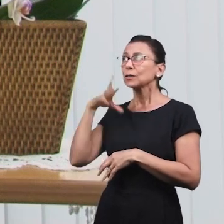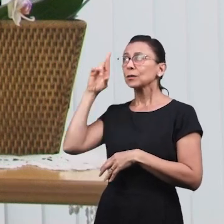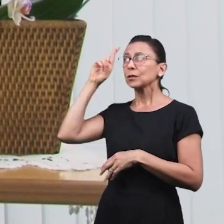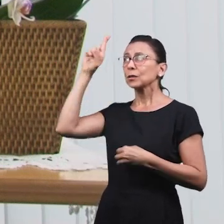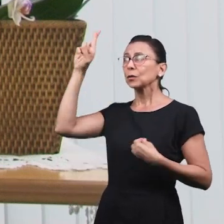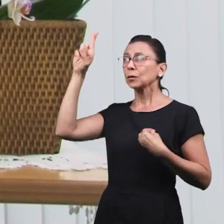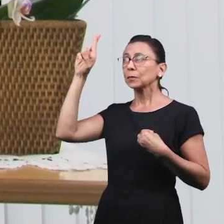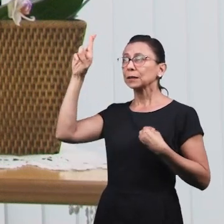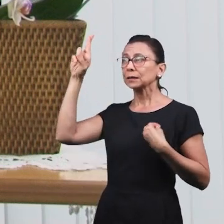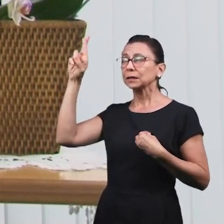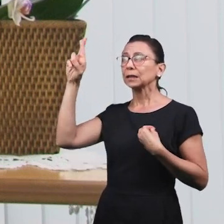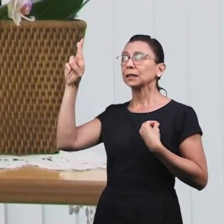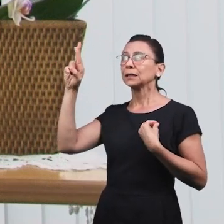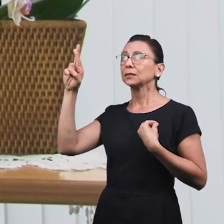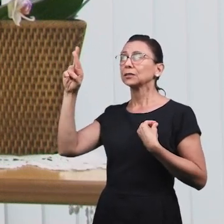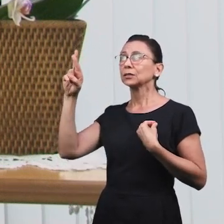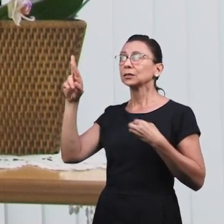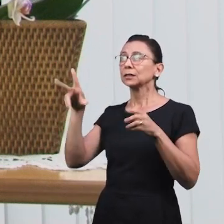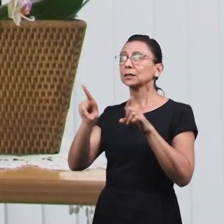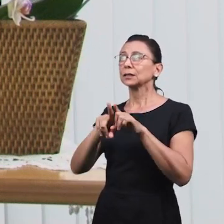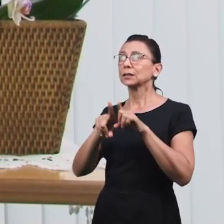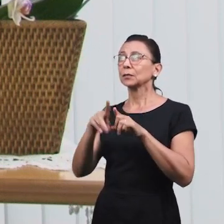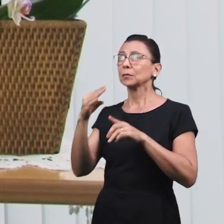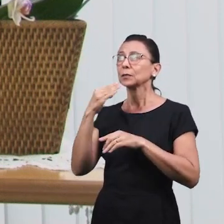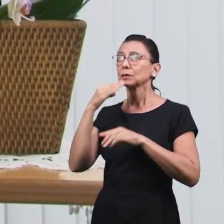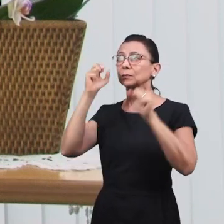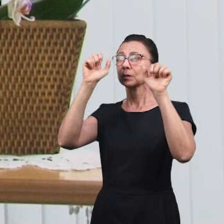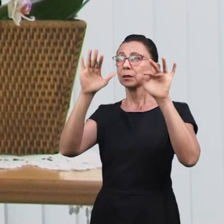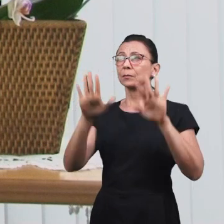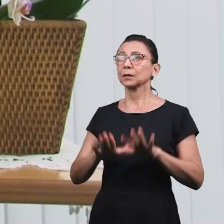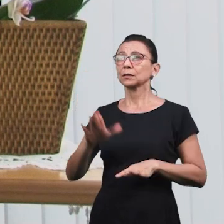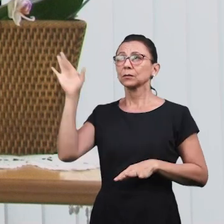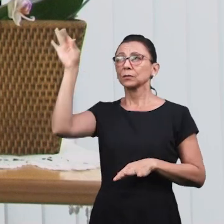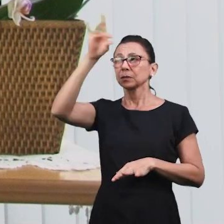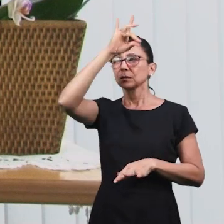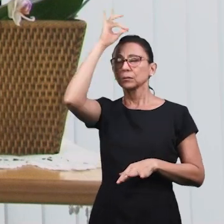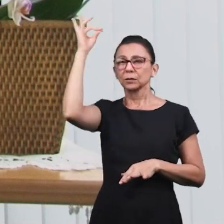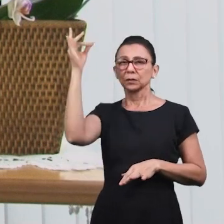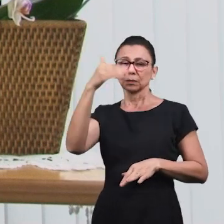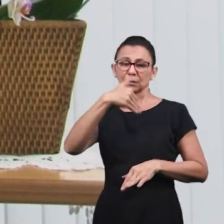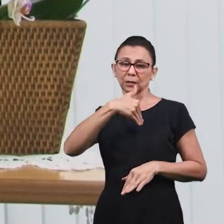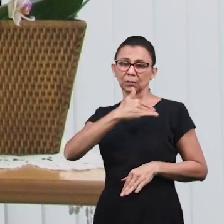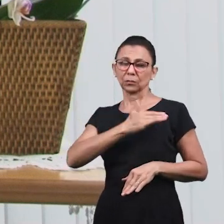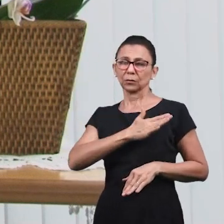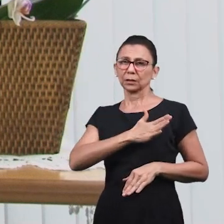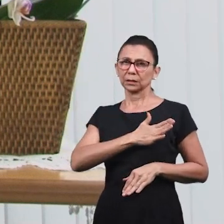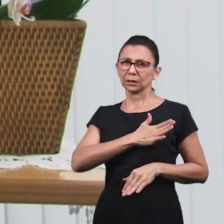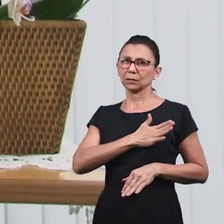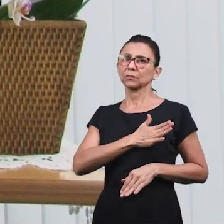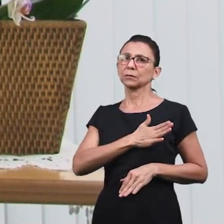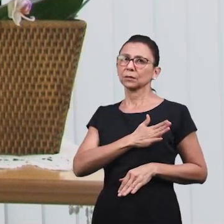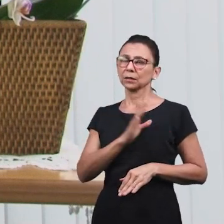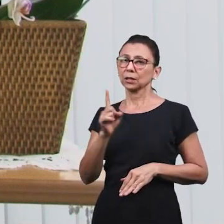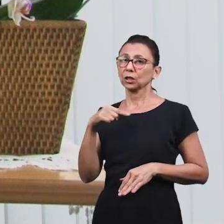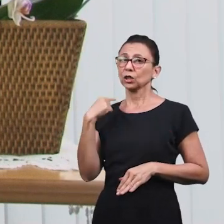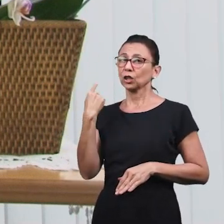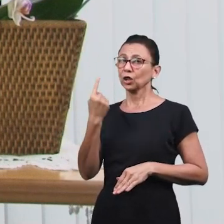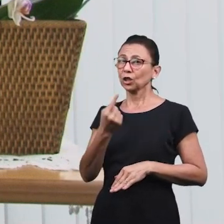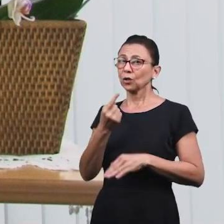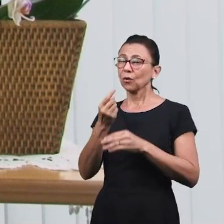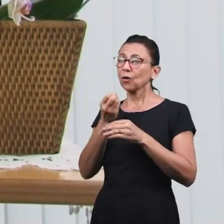ce culte, avoir la bénédiction du Saint-Esprit sur nos vies, sur nos cœurs, car nous